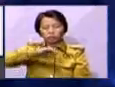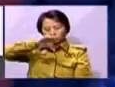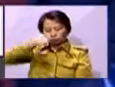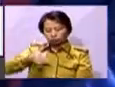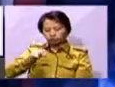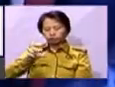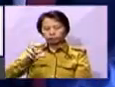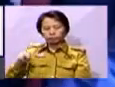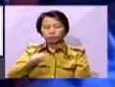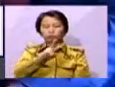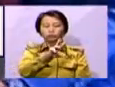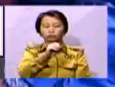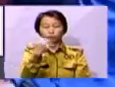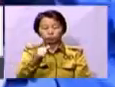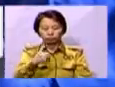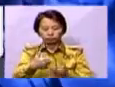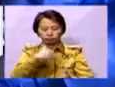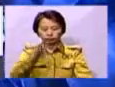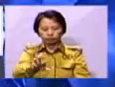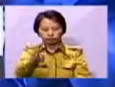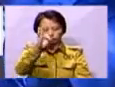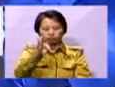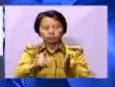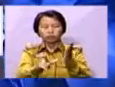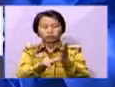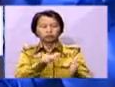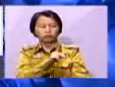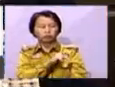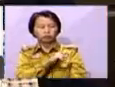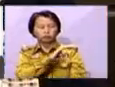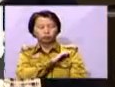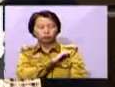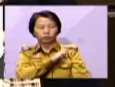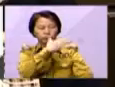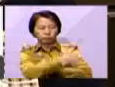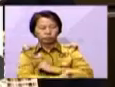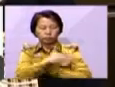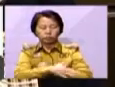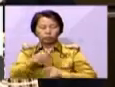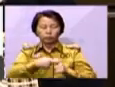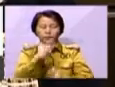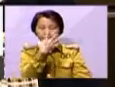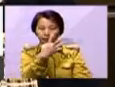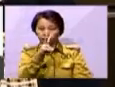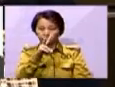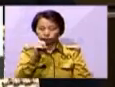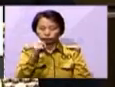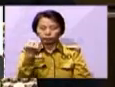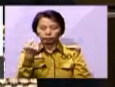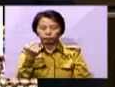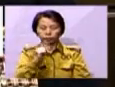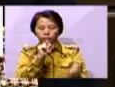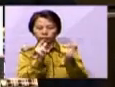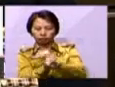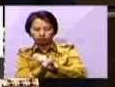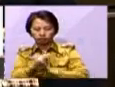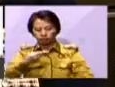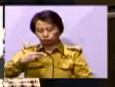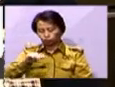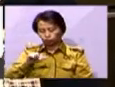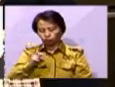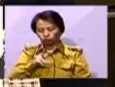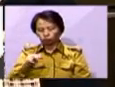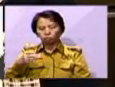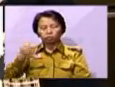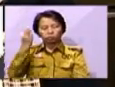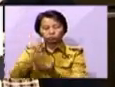pada 2010 sebelum dilantik sebagai Timbalan Ketua Polis Negara pada April 2011 menggantikan Tan Sri Hussein Ismail